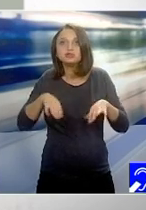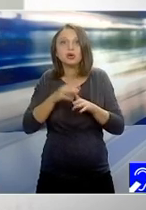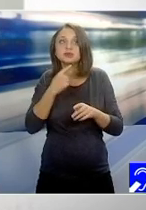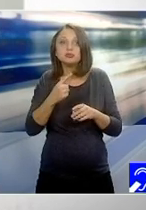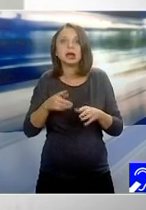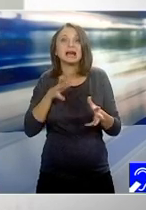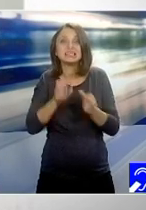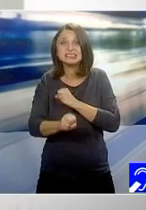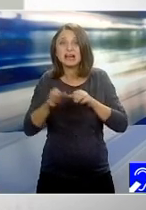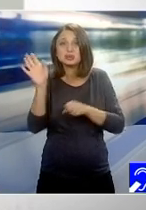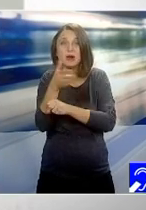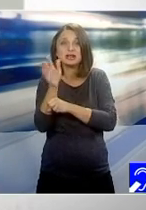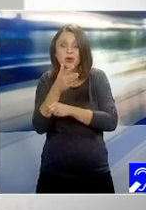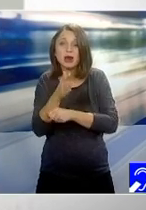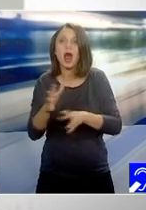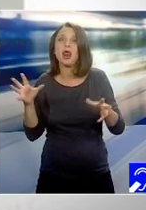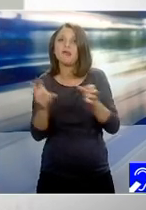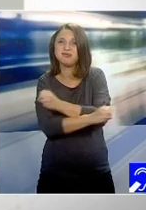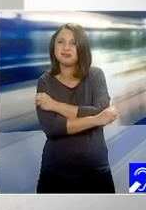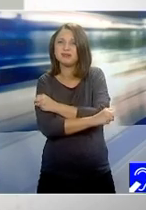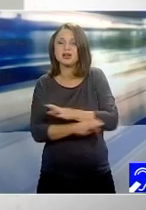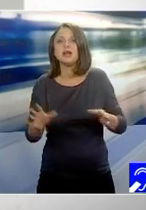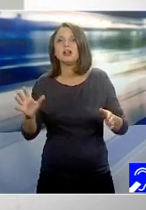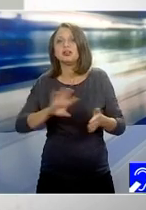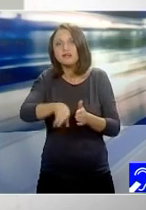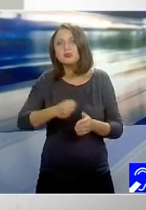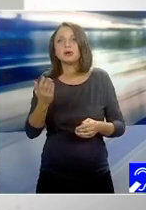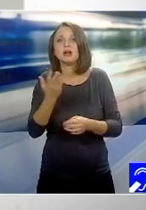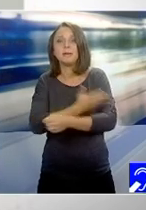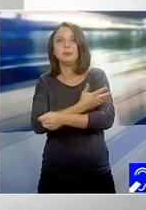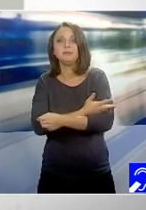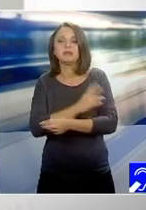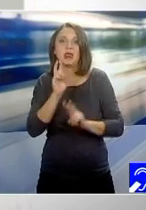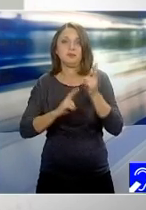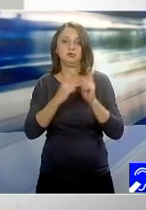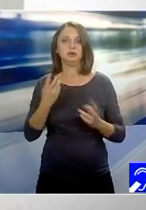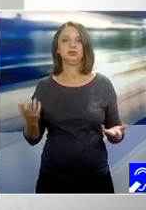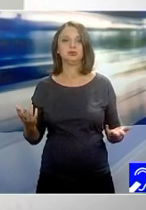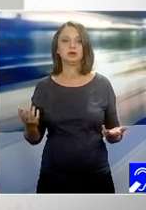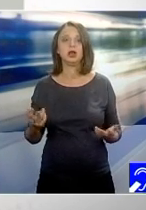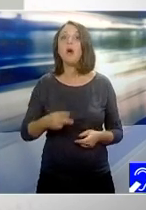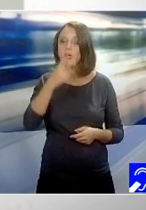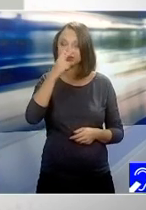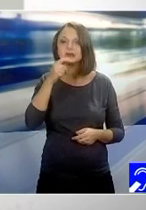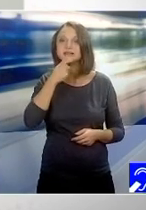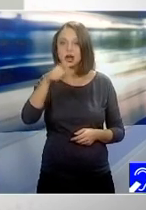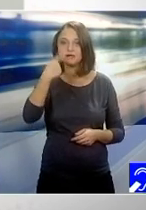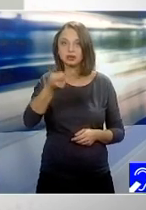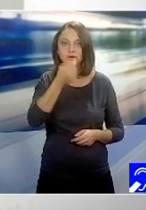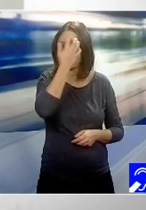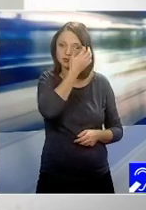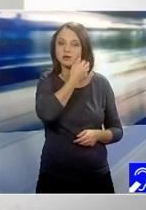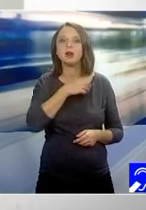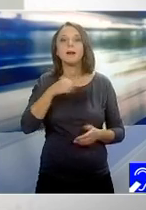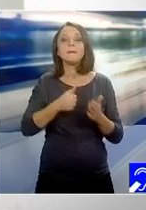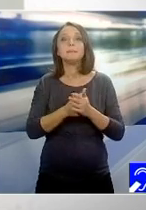fapte. Eu vă spun că... În primăvara anului următor o să vadă fapte și o să-și vadă rezultatele gata. Trebuie să vă gândiți că noi... Până la